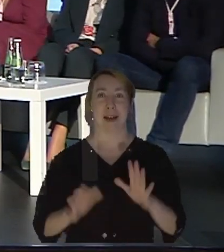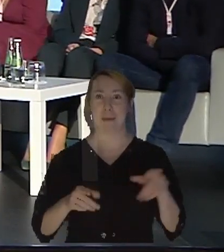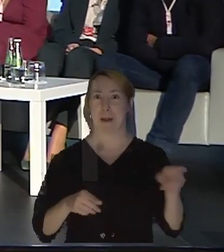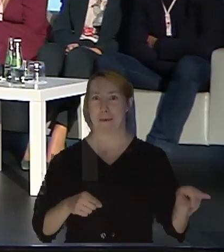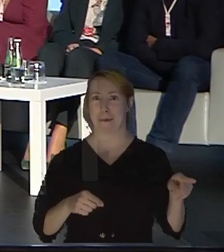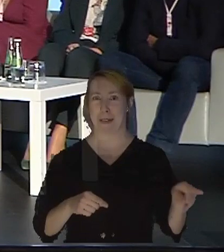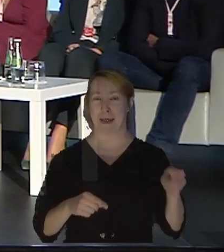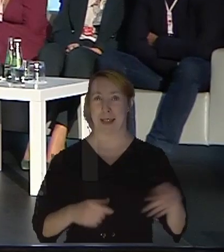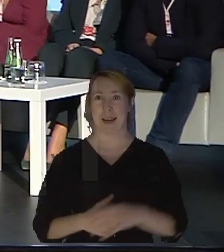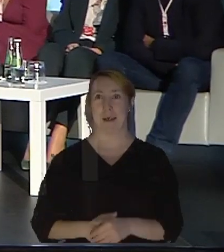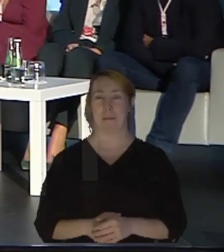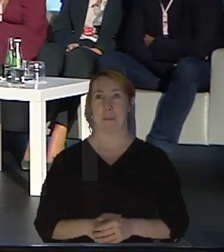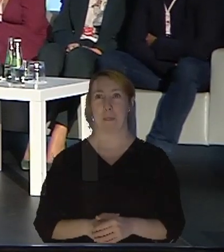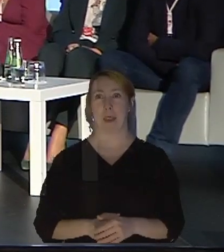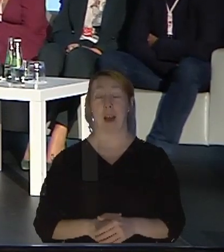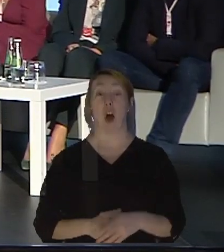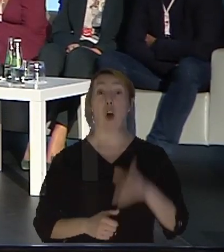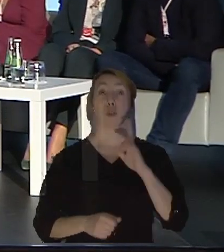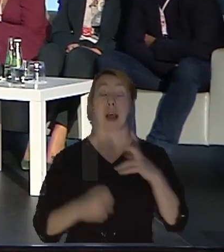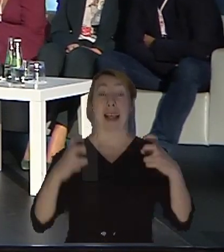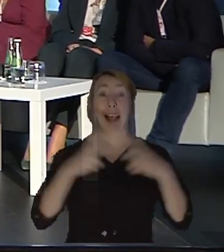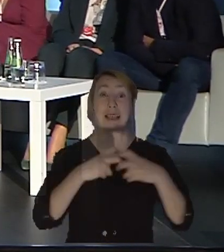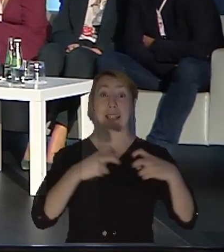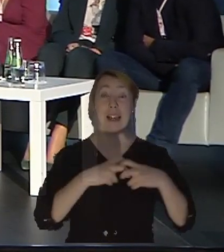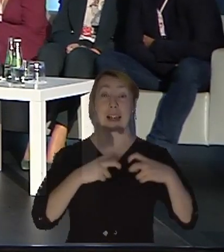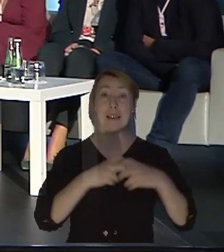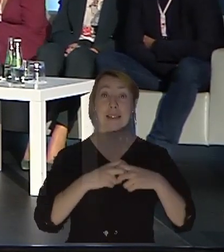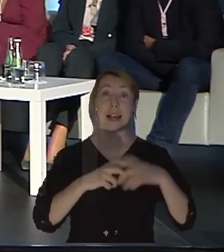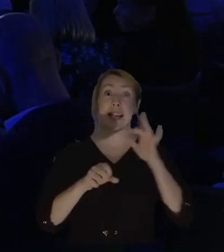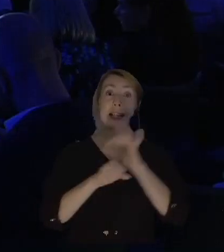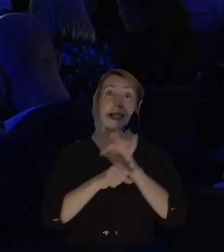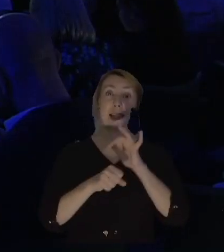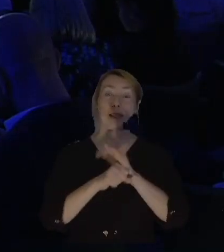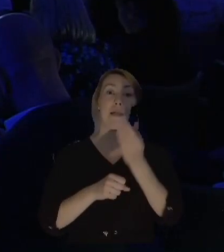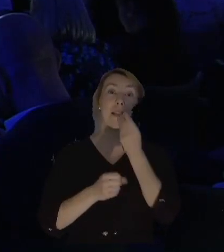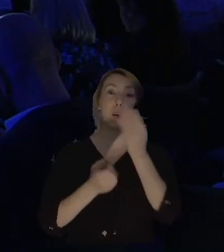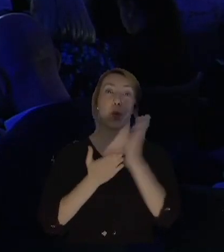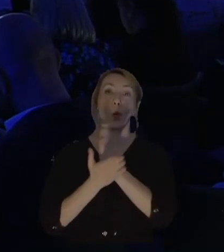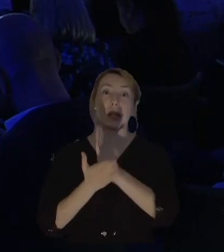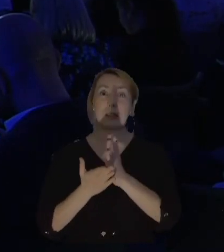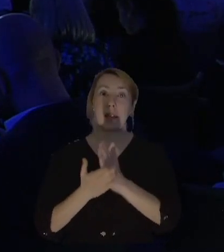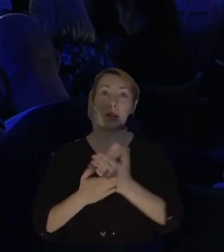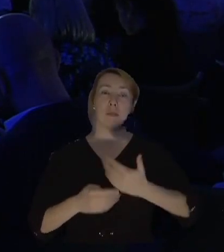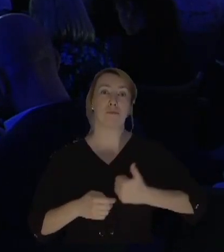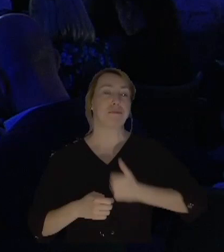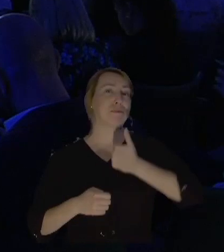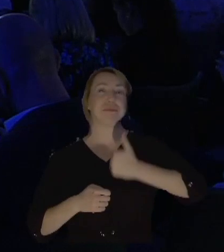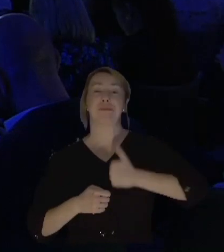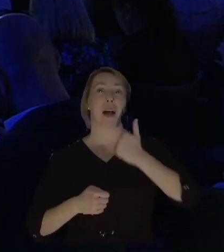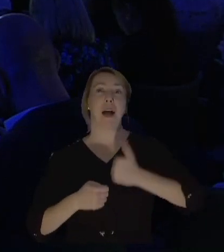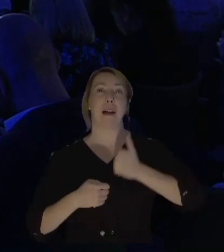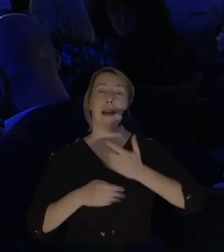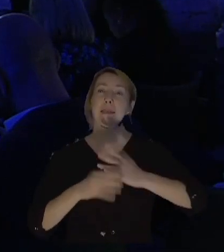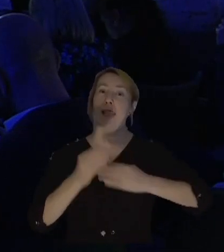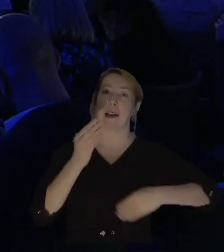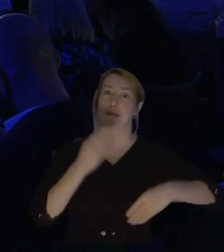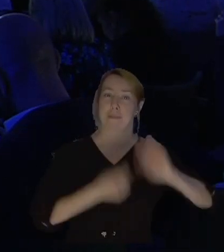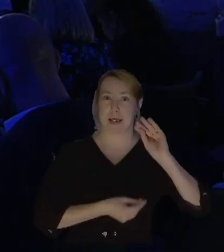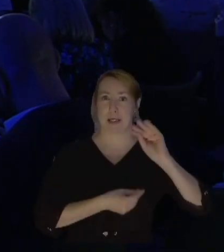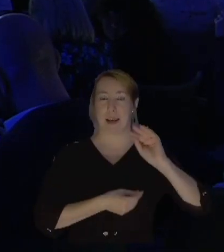Chyba wy. Który z internetowych krytyków kulinarnych szczyci się największą